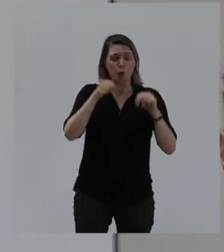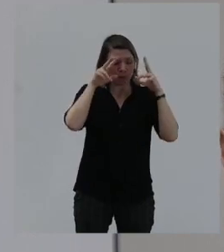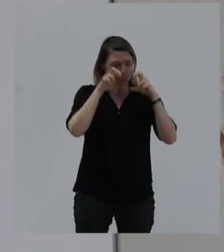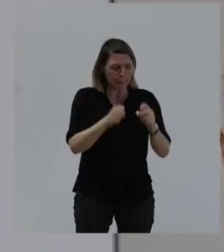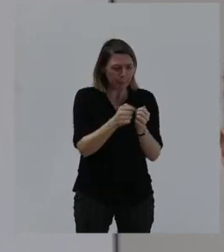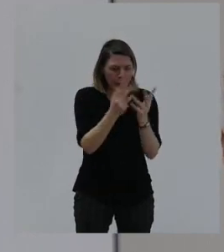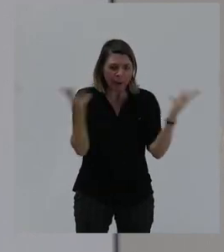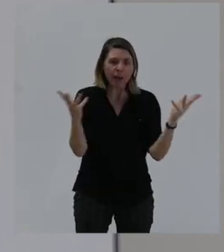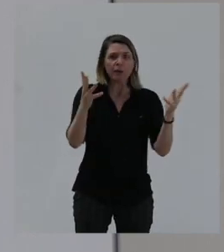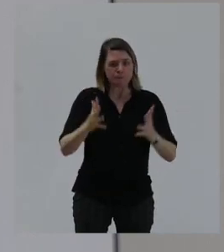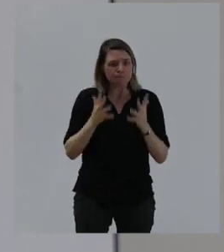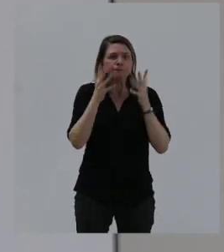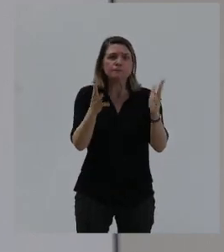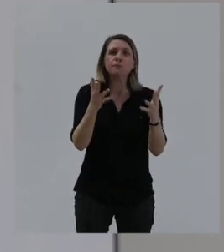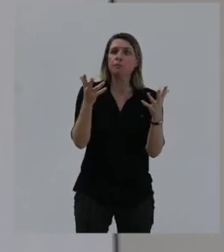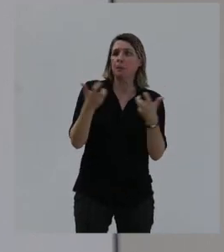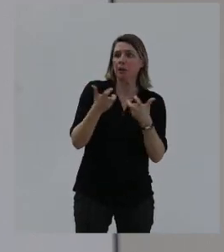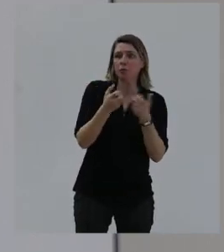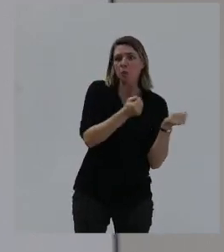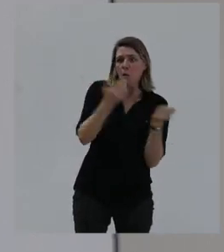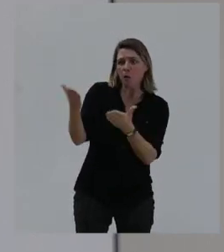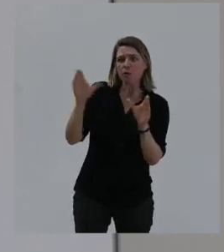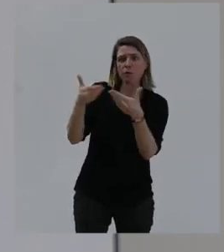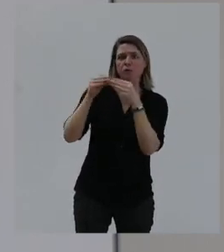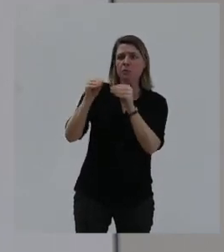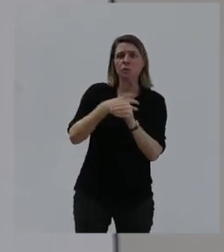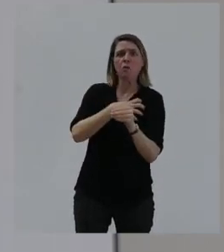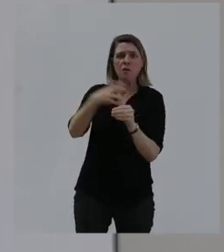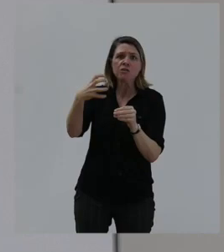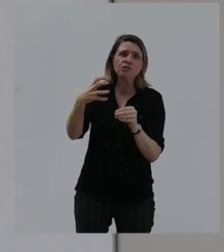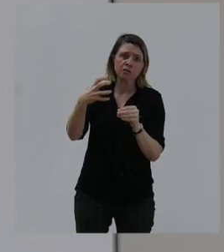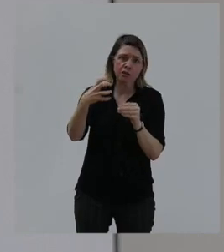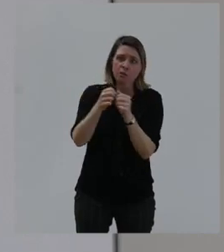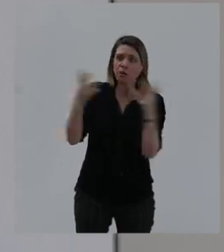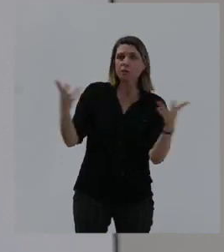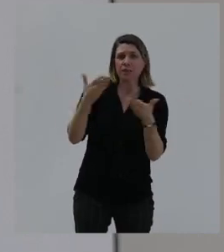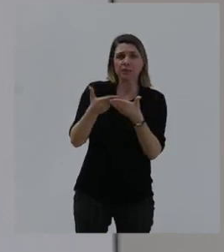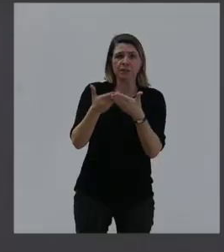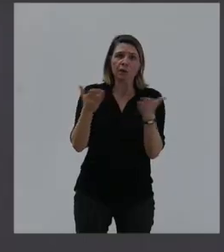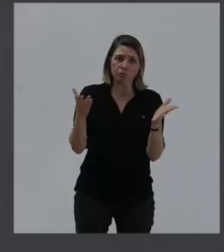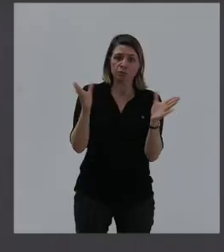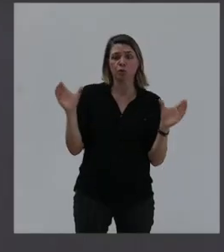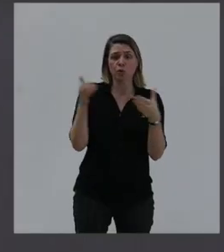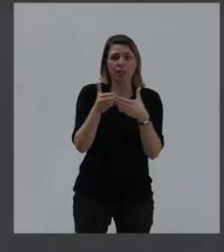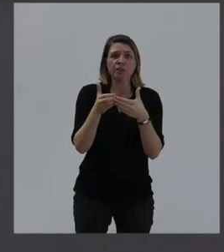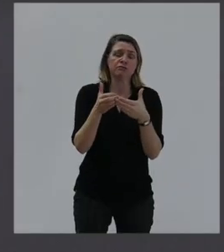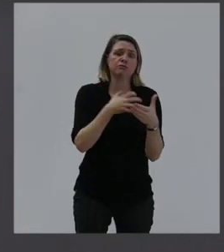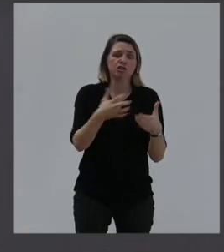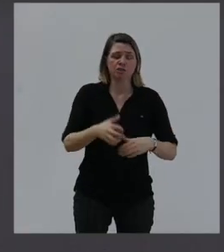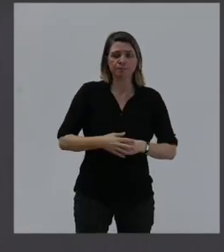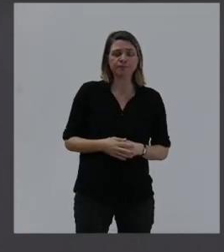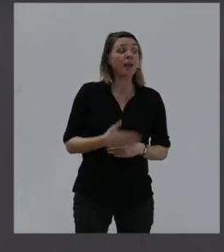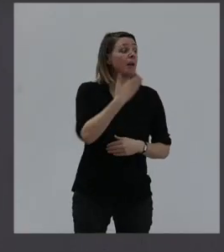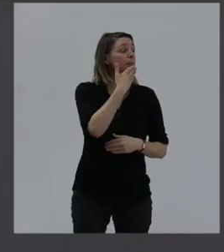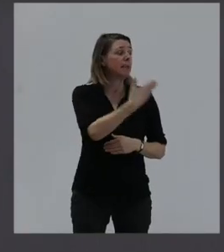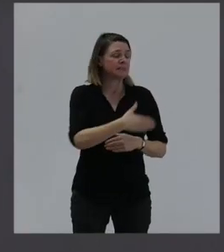plurielles et ambitieuses, l'offre de formations riches et diverses qui font notre fierté collective. Merci.